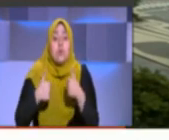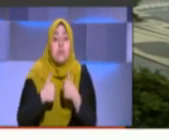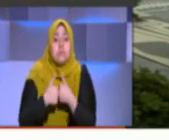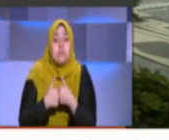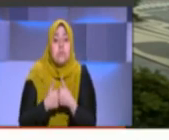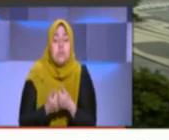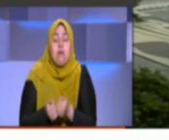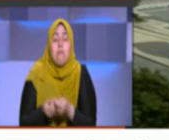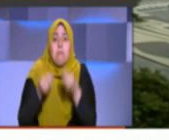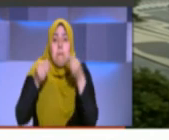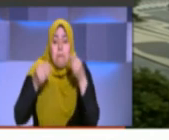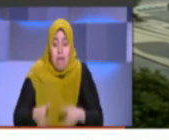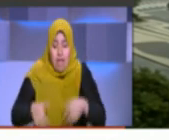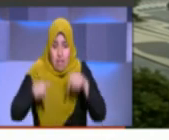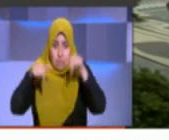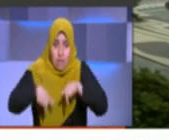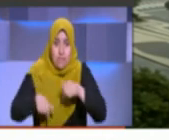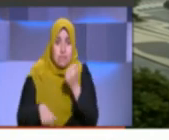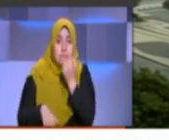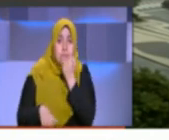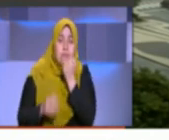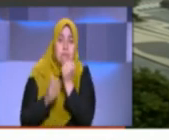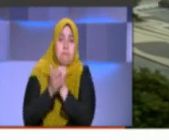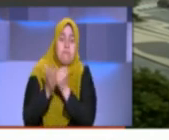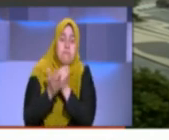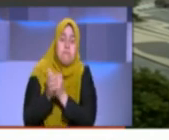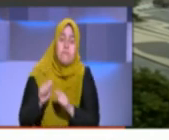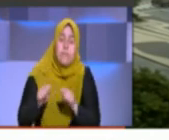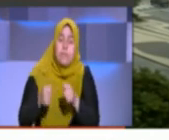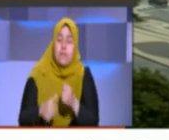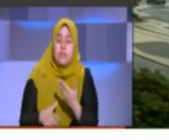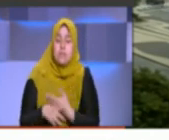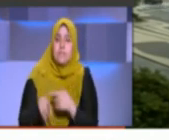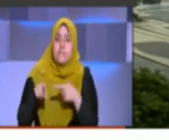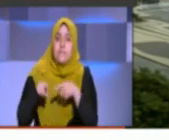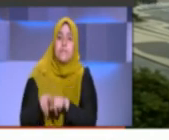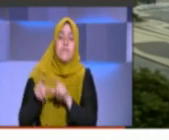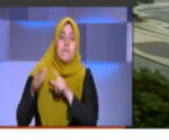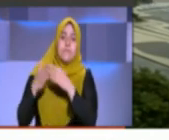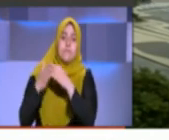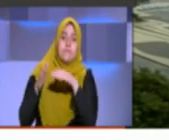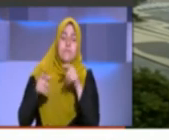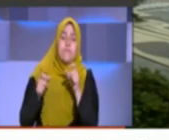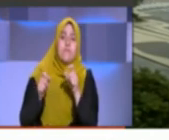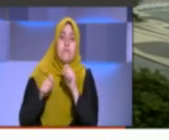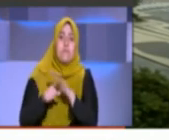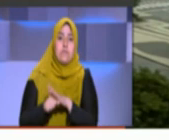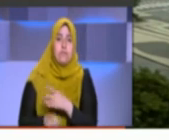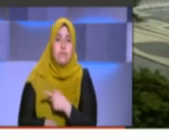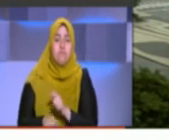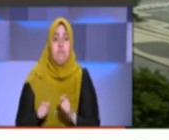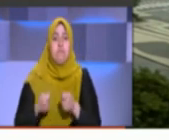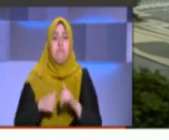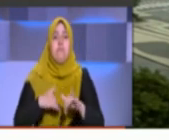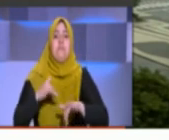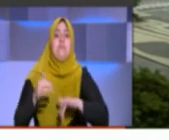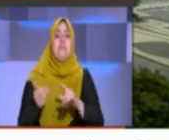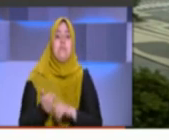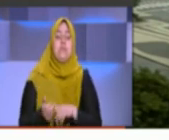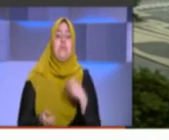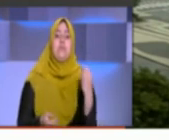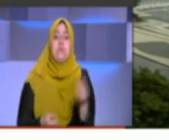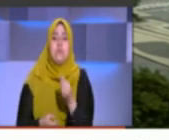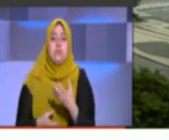الاغلاق الاقتصادي اللي هو ناتج عن تفشي المرض واجراءات الحظر واجراءات منع التجول